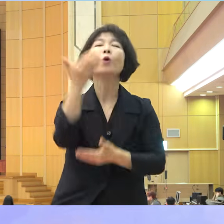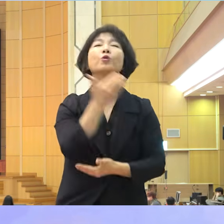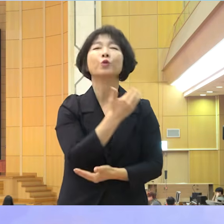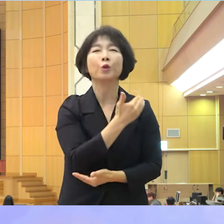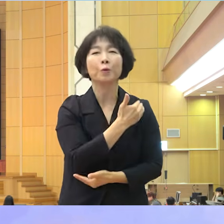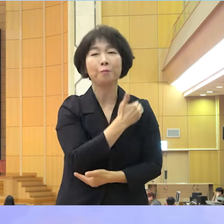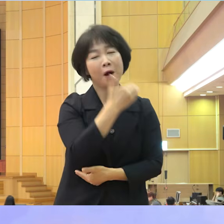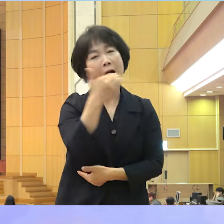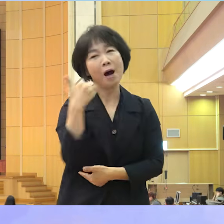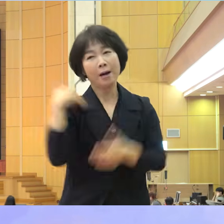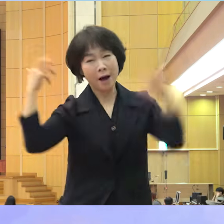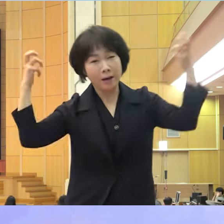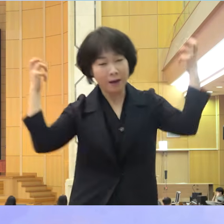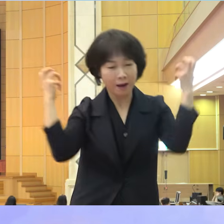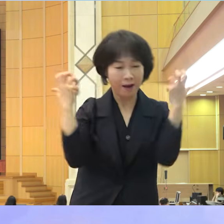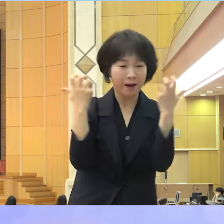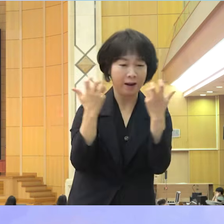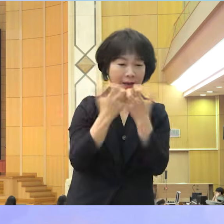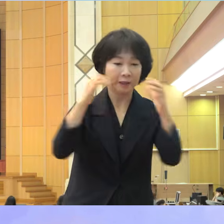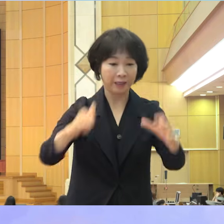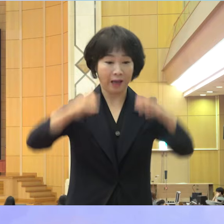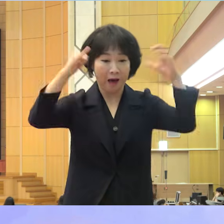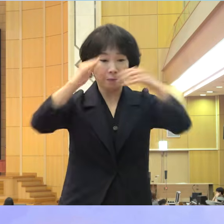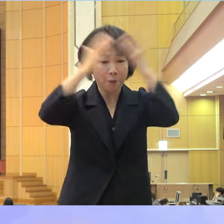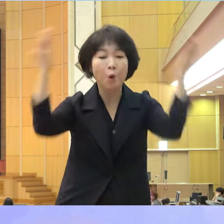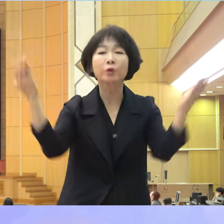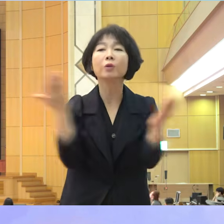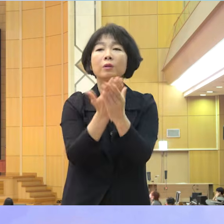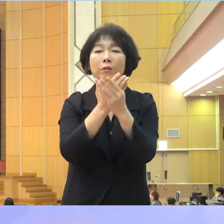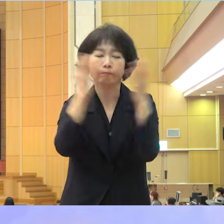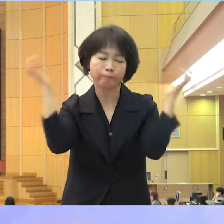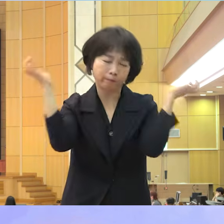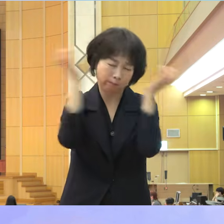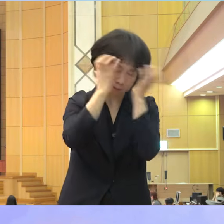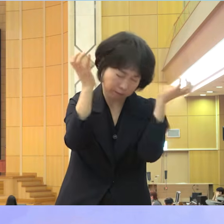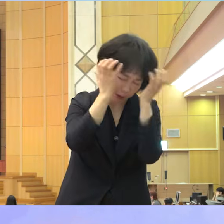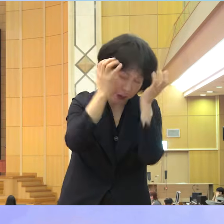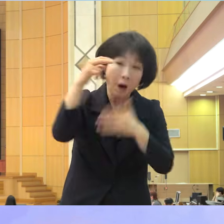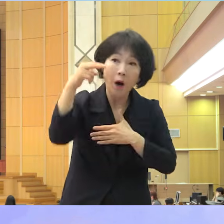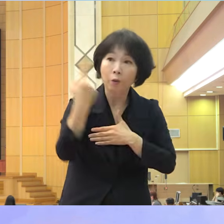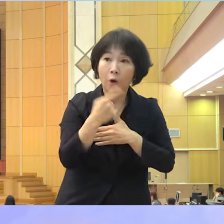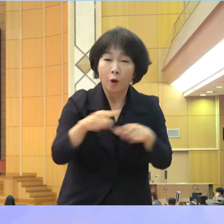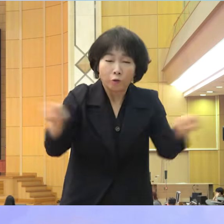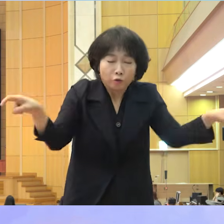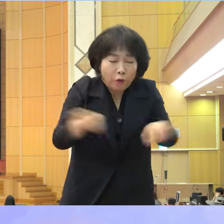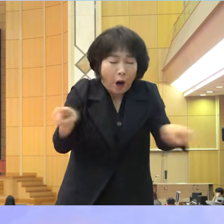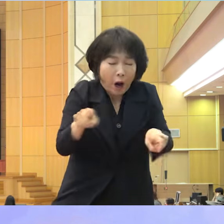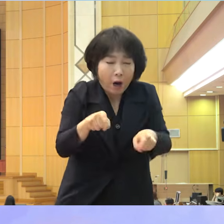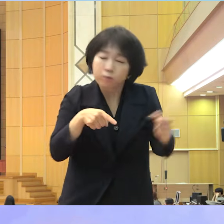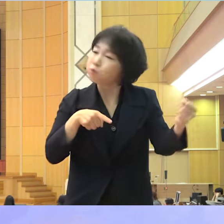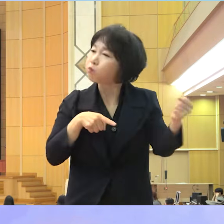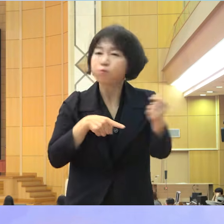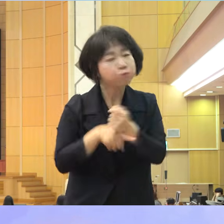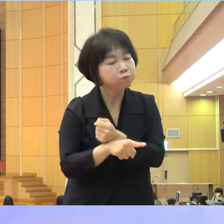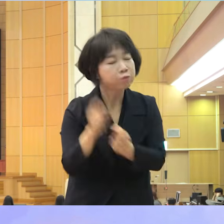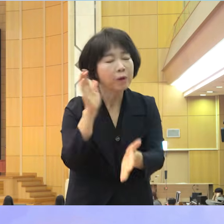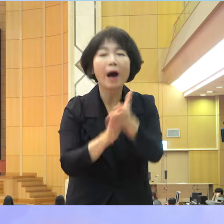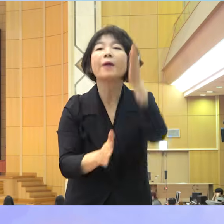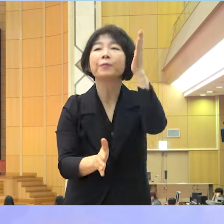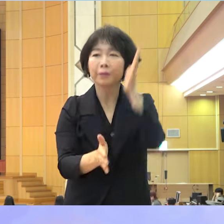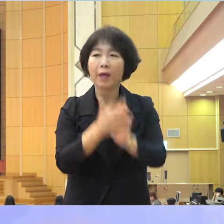예수로 충만하네. 세상 모든 풍파도